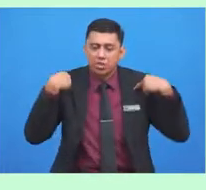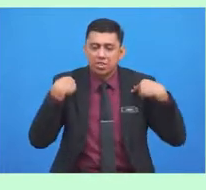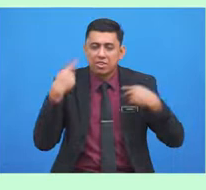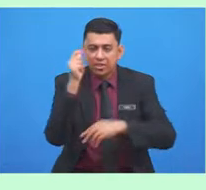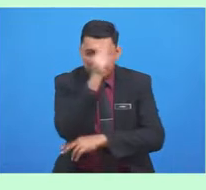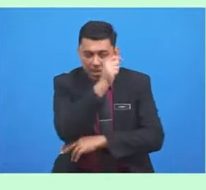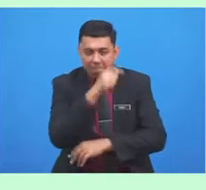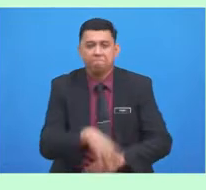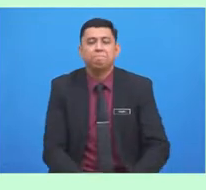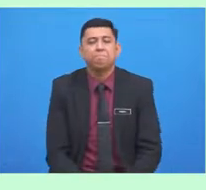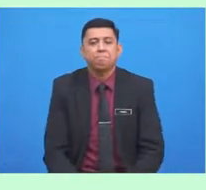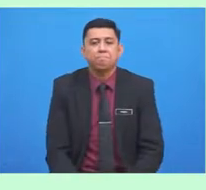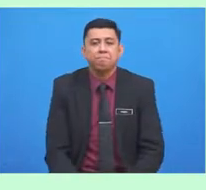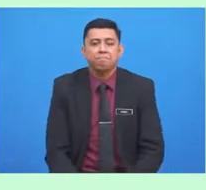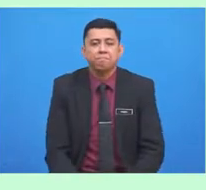ternakan.